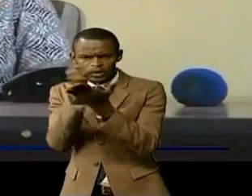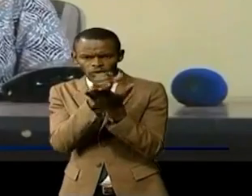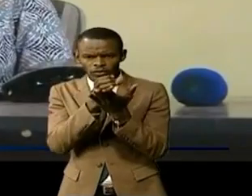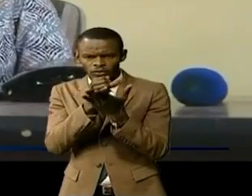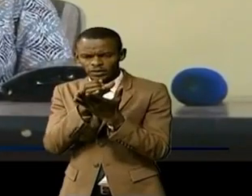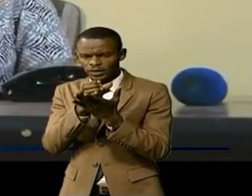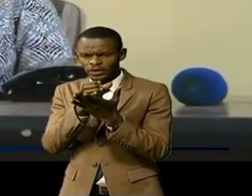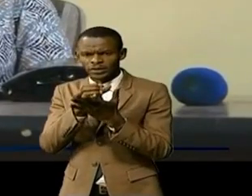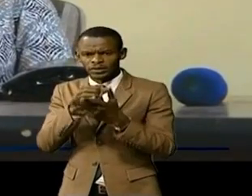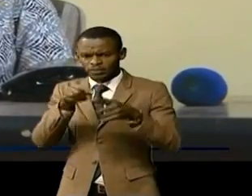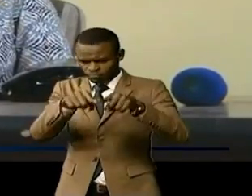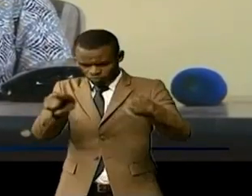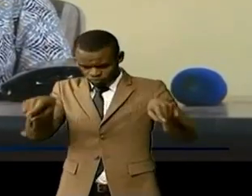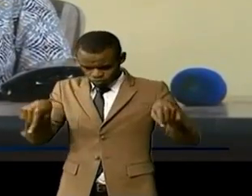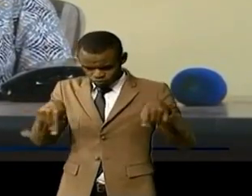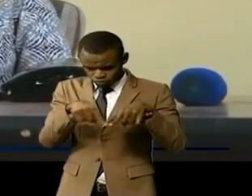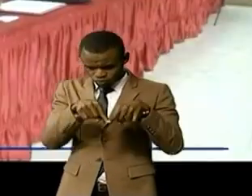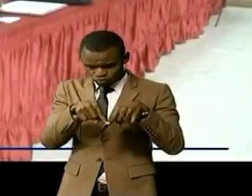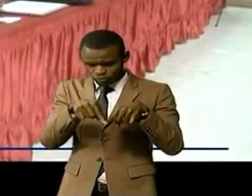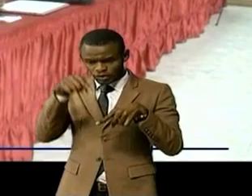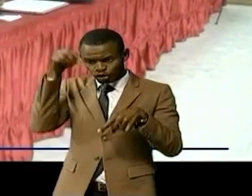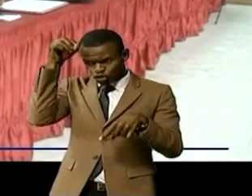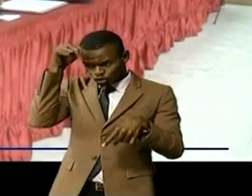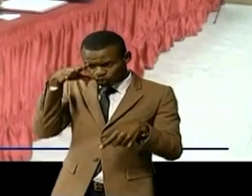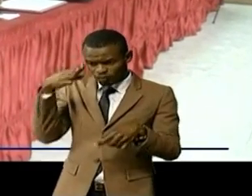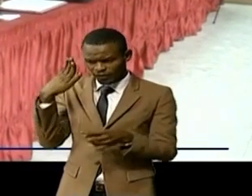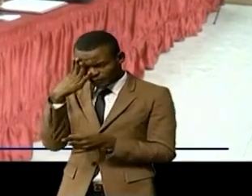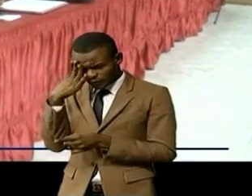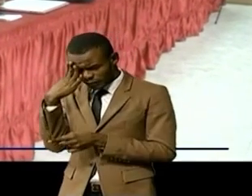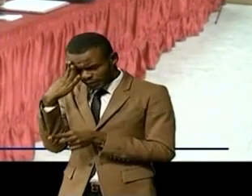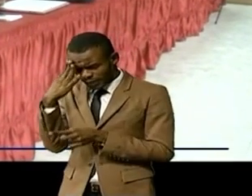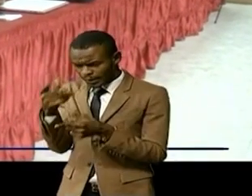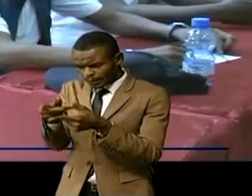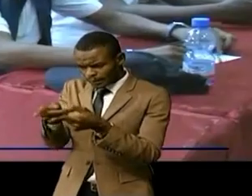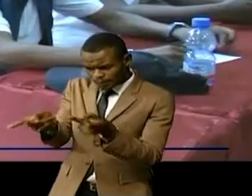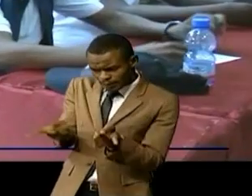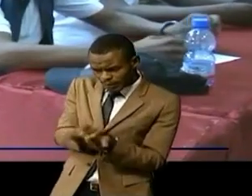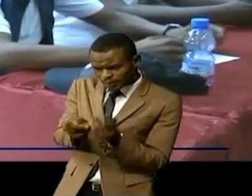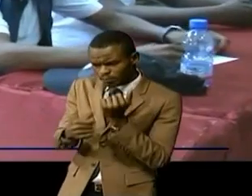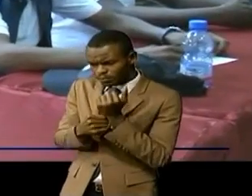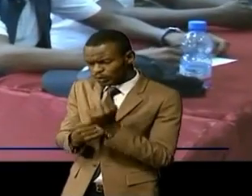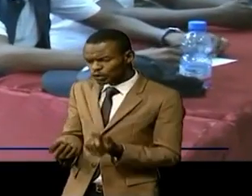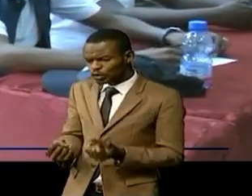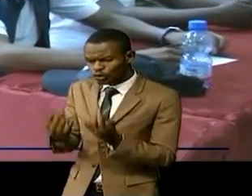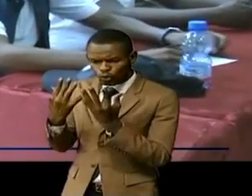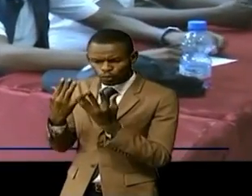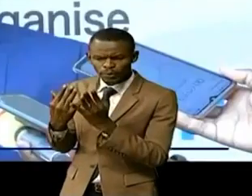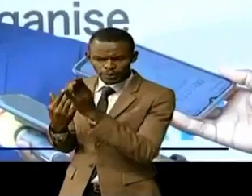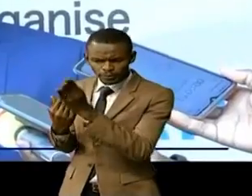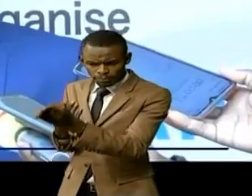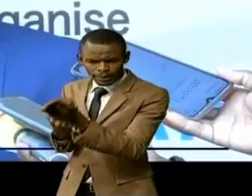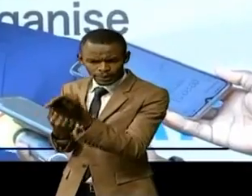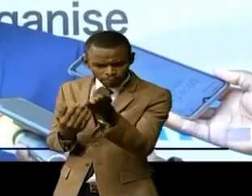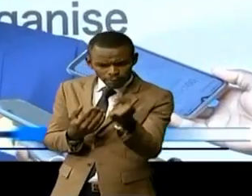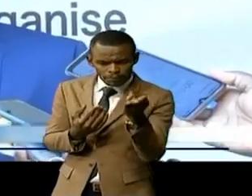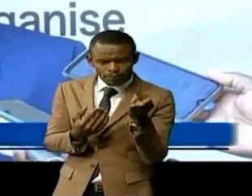devant améliorer sensiblement la qualité des données collectées quant à la précision et à l'exactitude. La finalité de notre